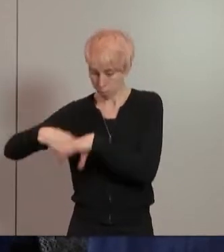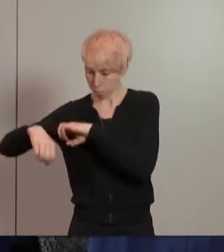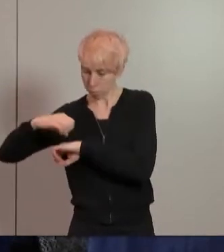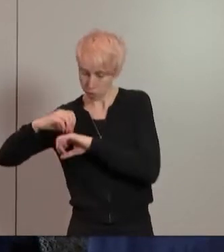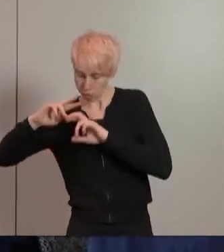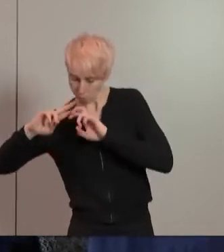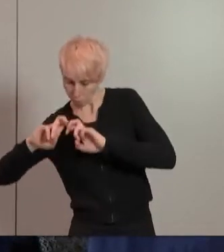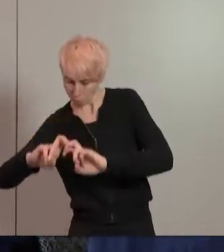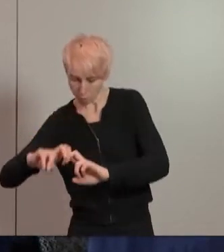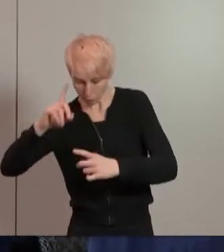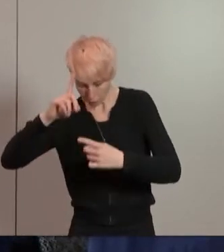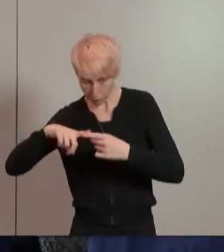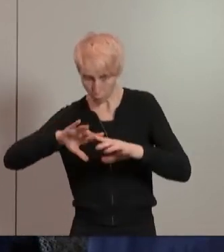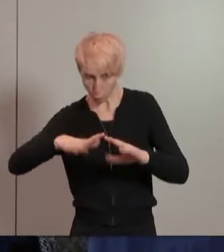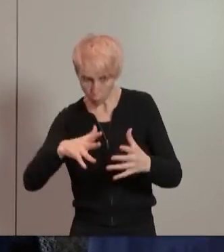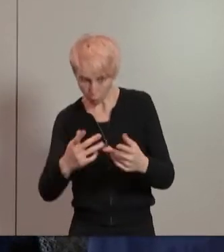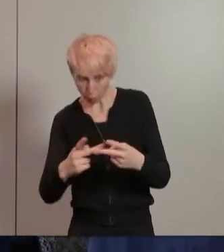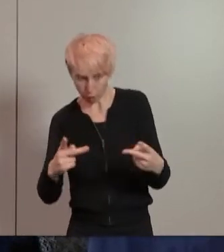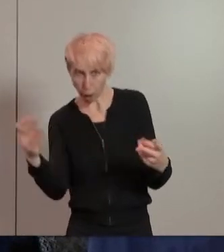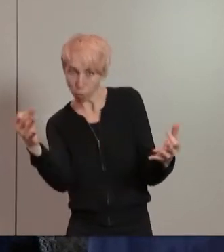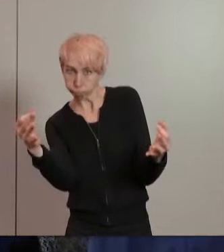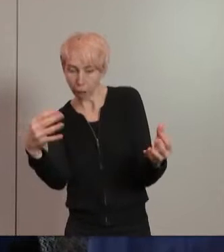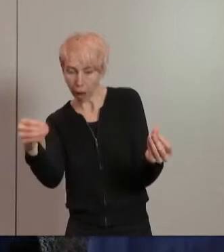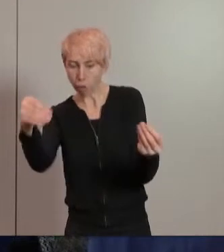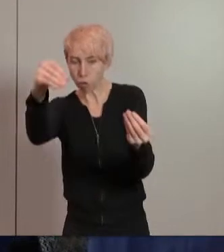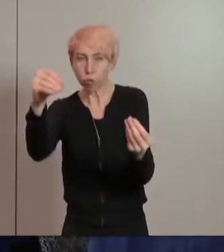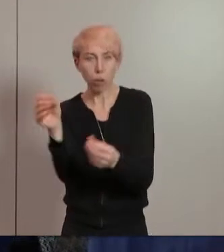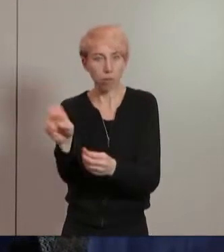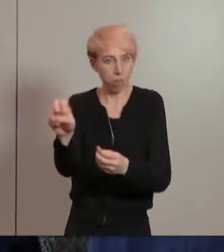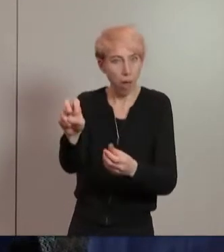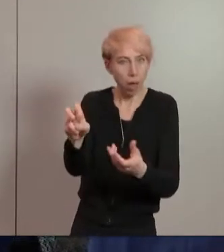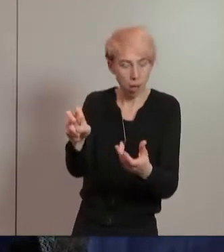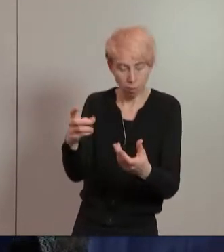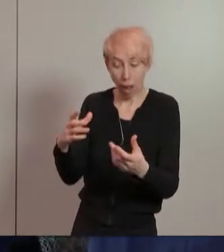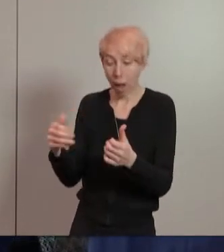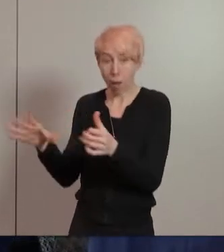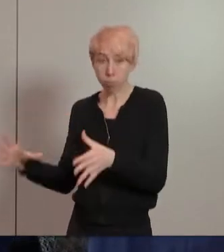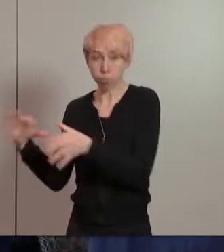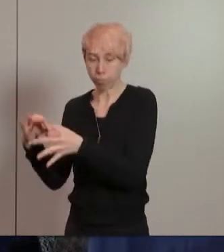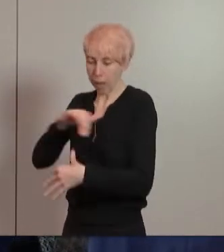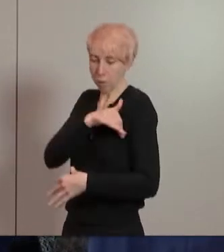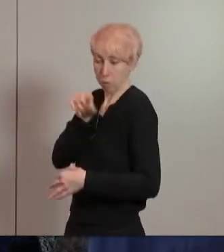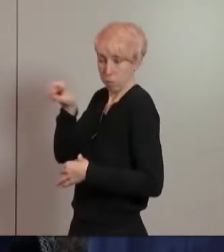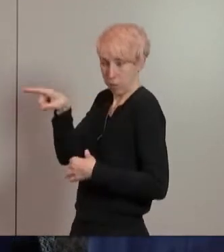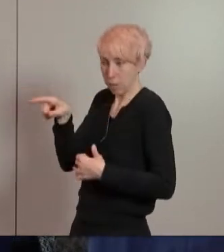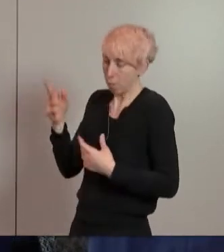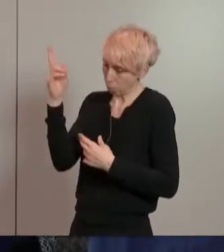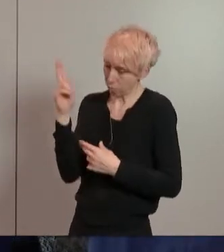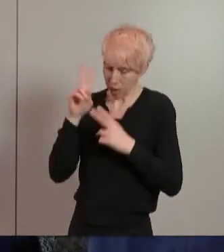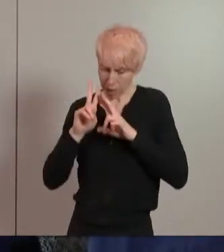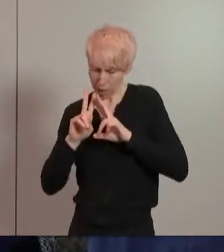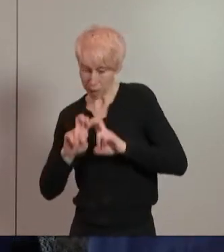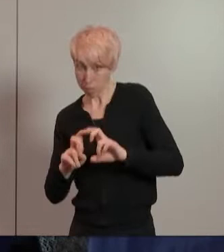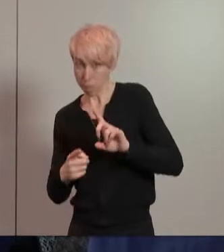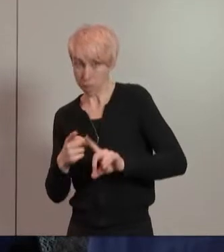la renaturalisation de la ville, nous lançons avec cette même agence une étude plus spécifique